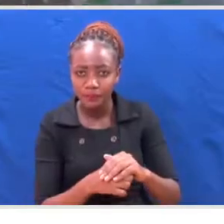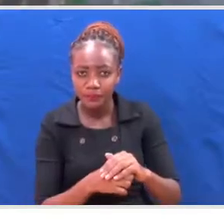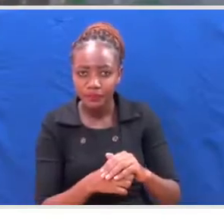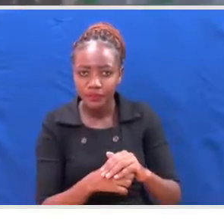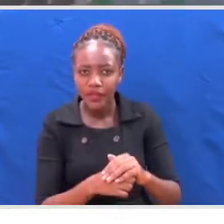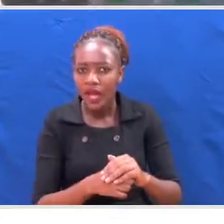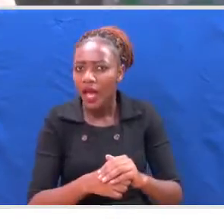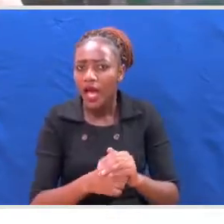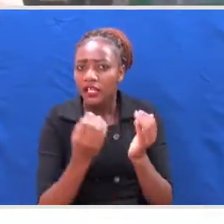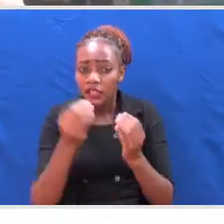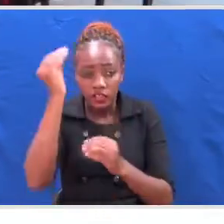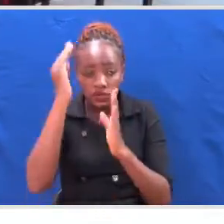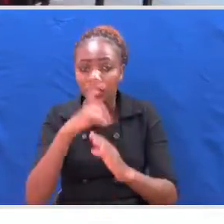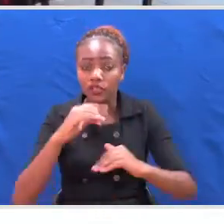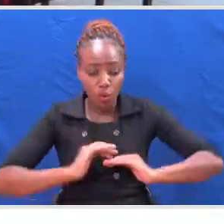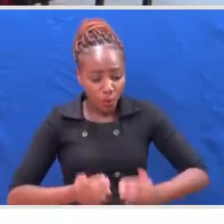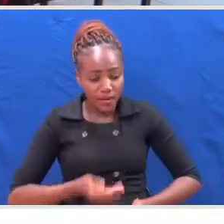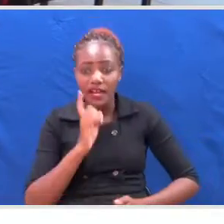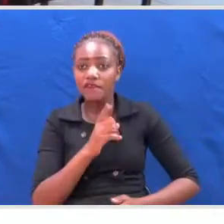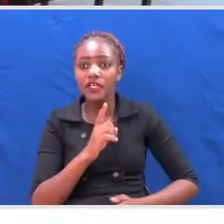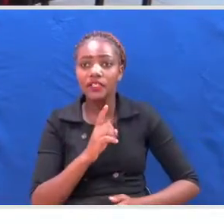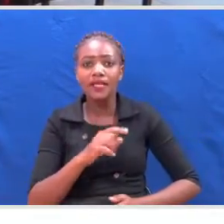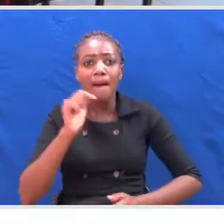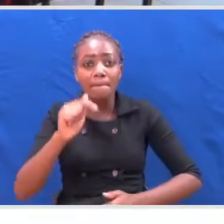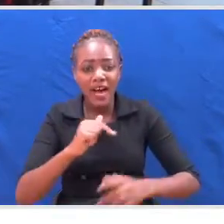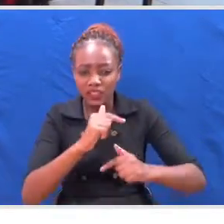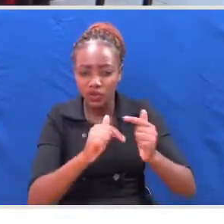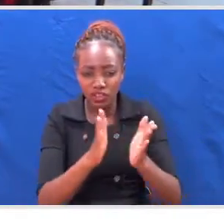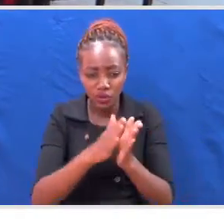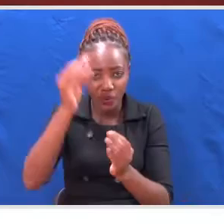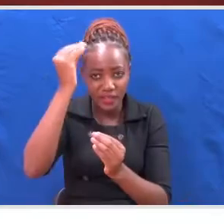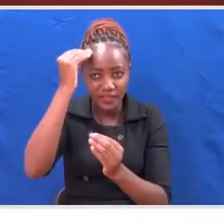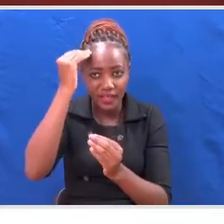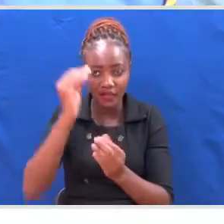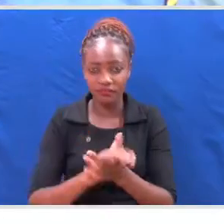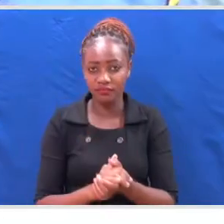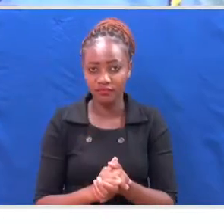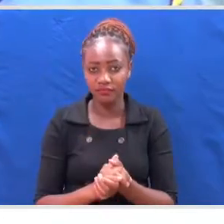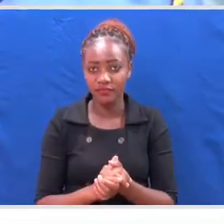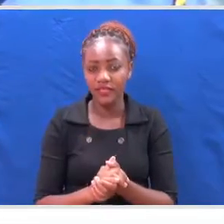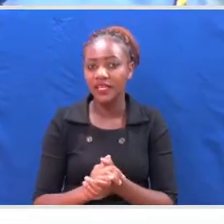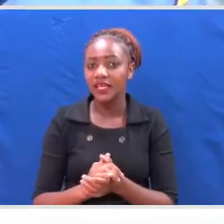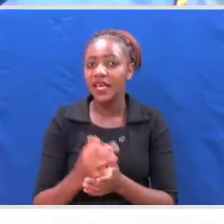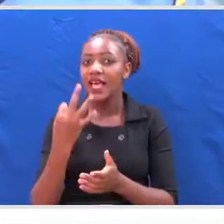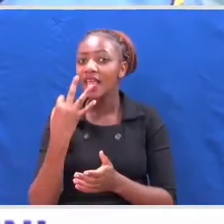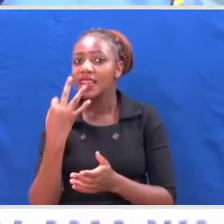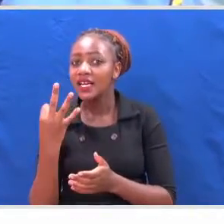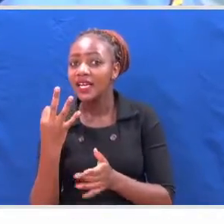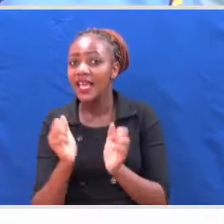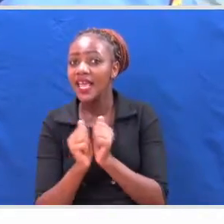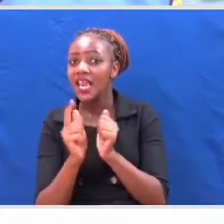waliopachikwa ujauzito wakati wa corona kuwaruhusu kurejea madarasani licha ya hali zao. 311